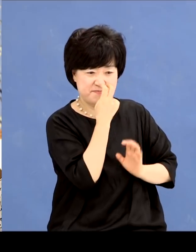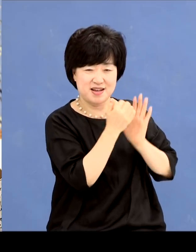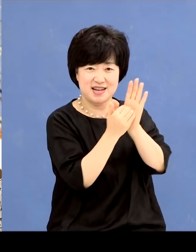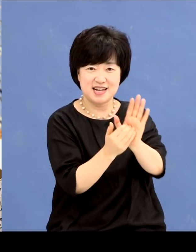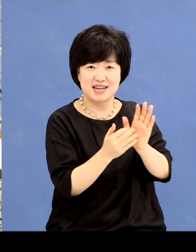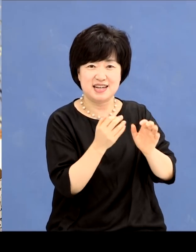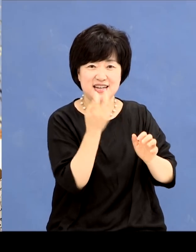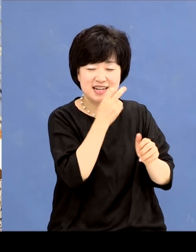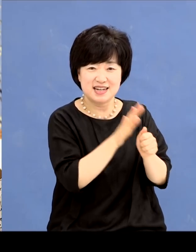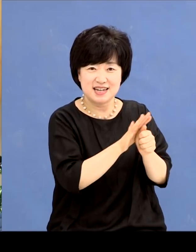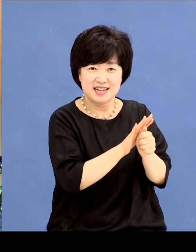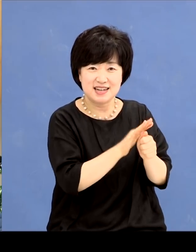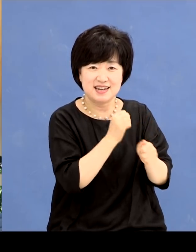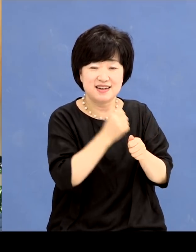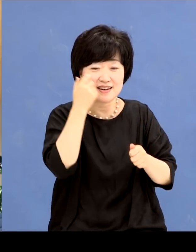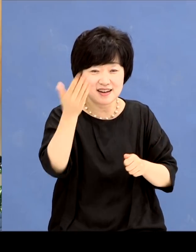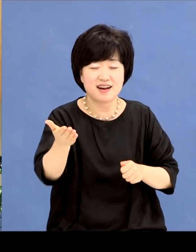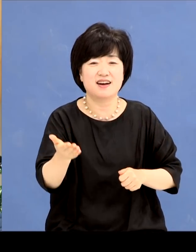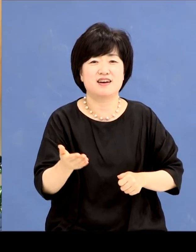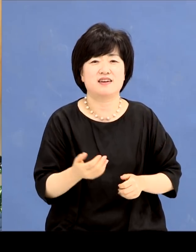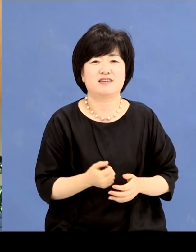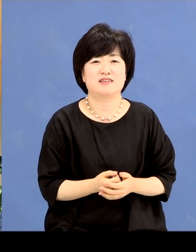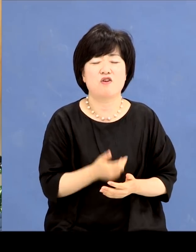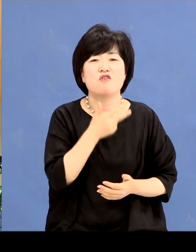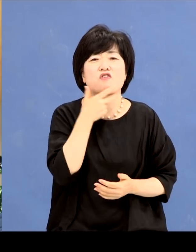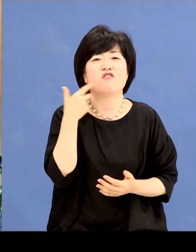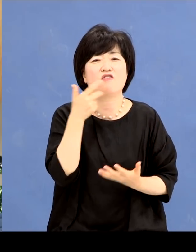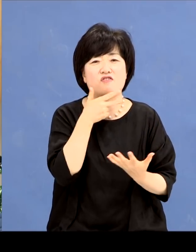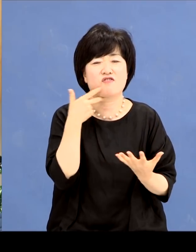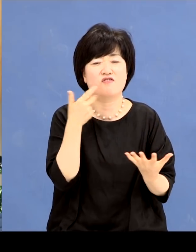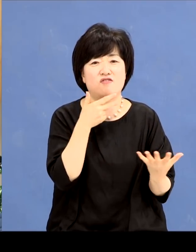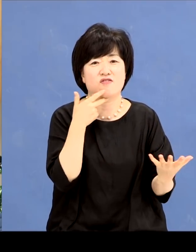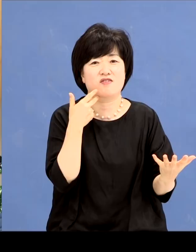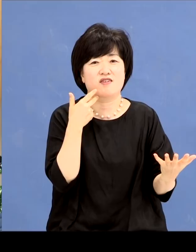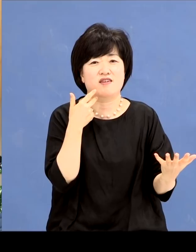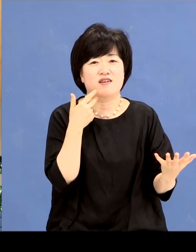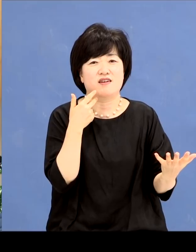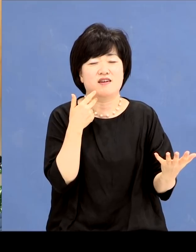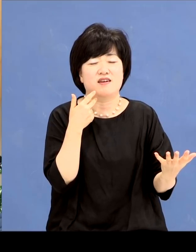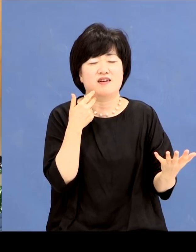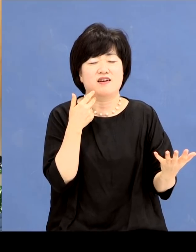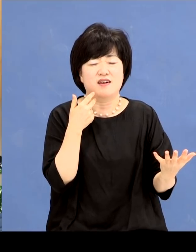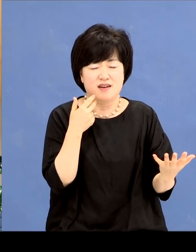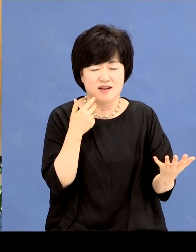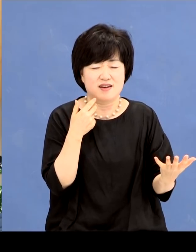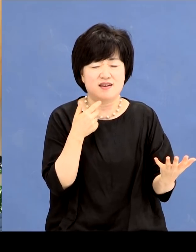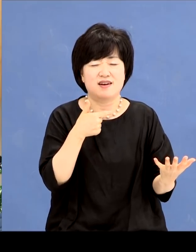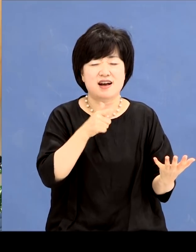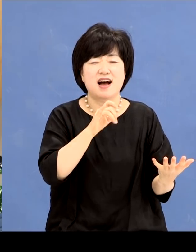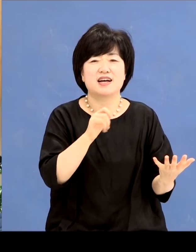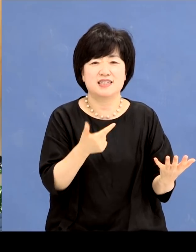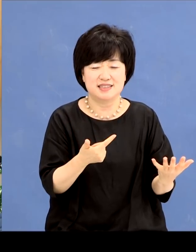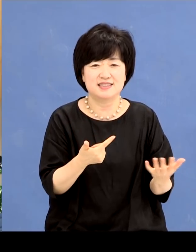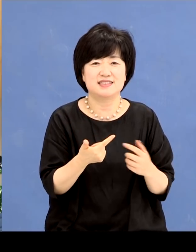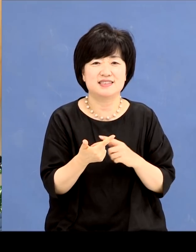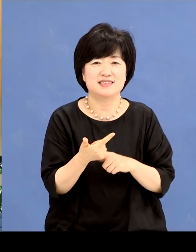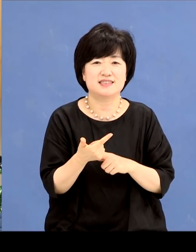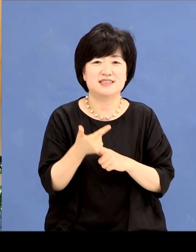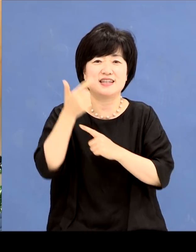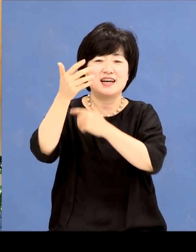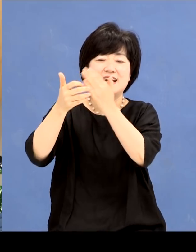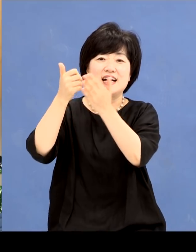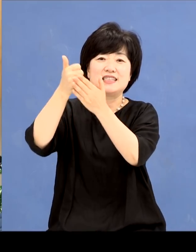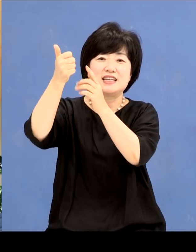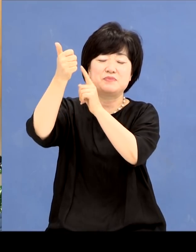keeper. 네. Am I my brother's keeper? 이렇게 표현했더라고요. 네. 그래서 제가 그 순간 들었던 마음이 가인은